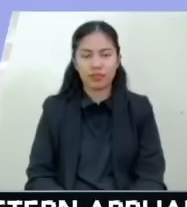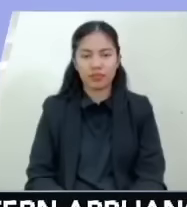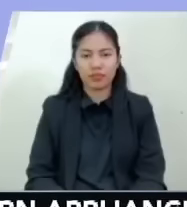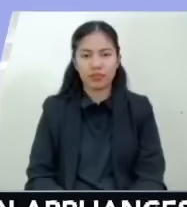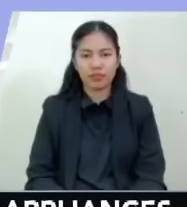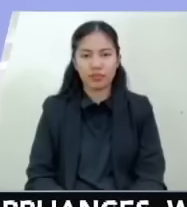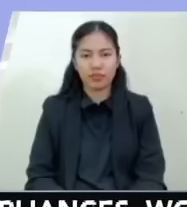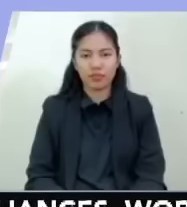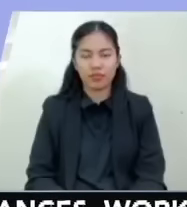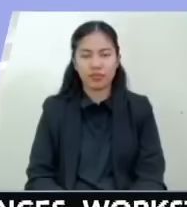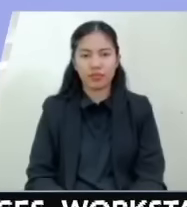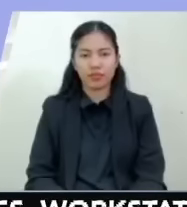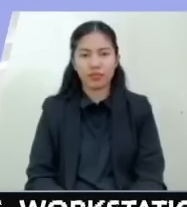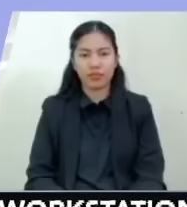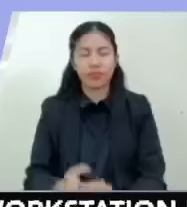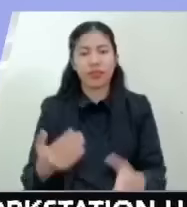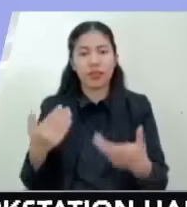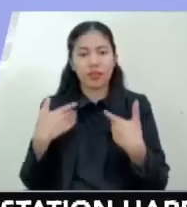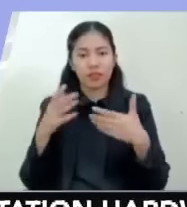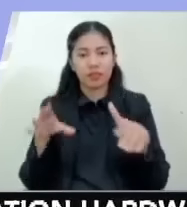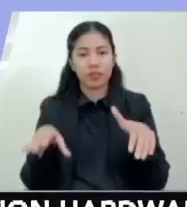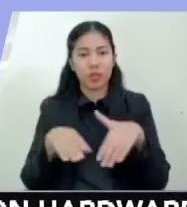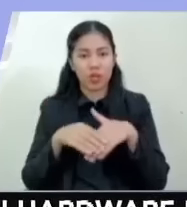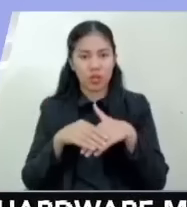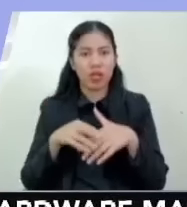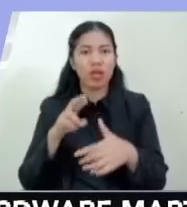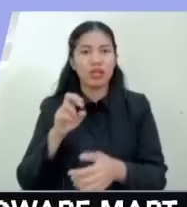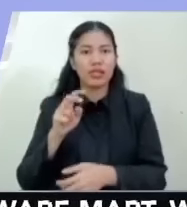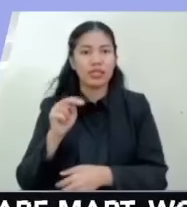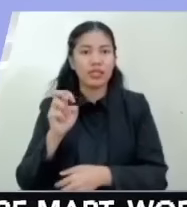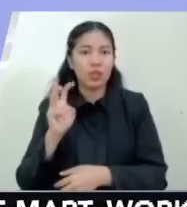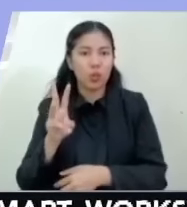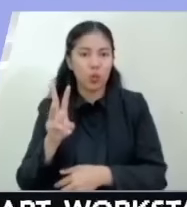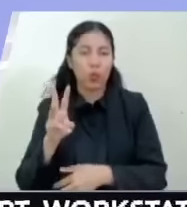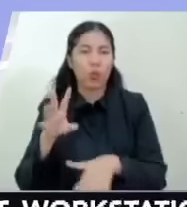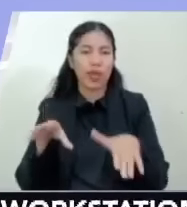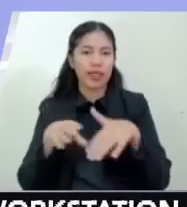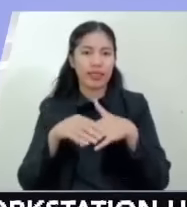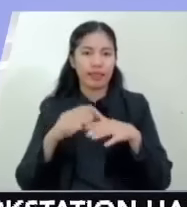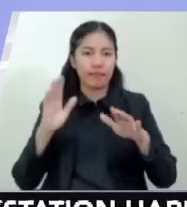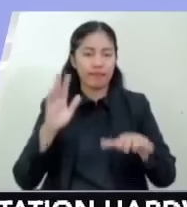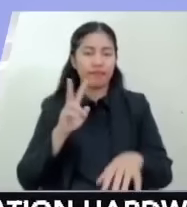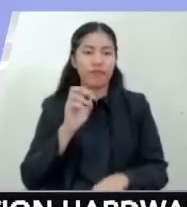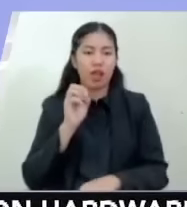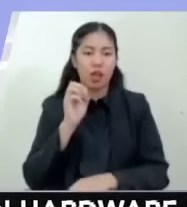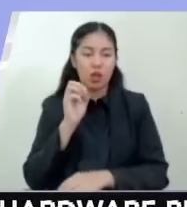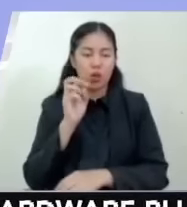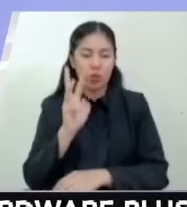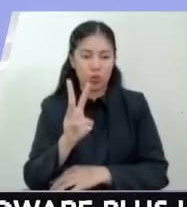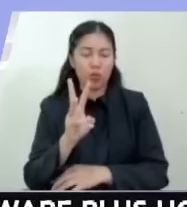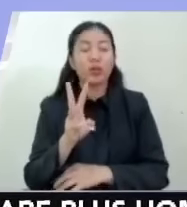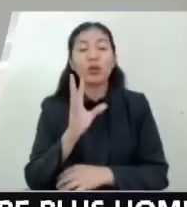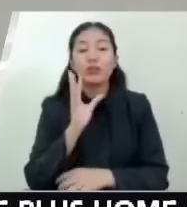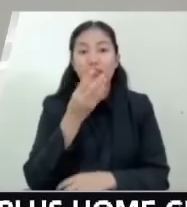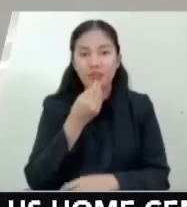ng wedding vows sina Global Kapuso Global Fashion Icon Heart Evangelista at Senator Chiz Escudero.